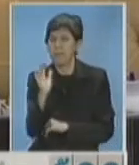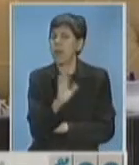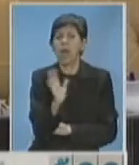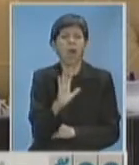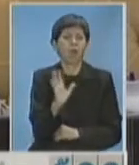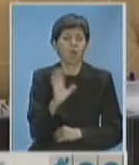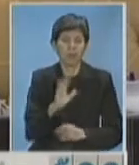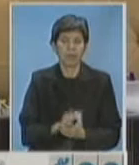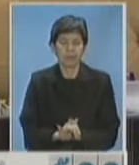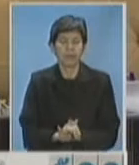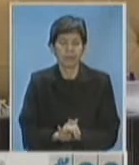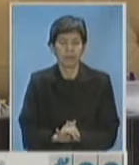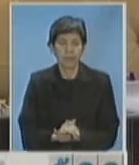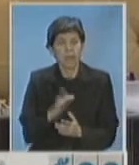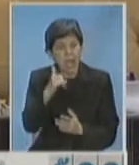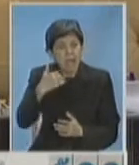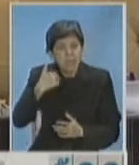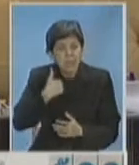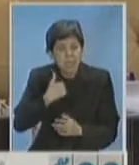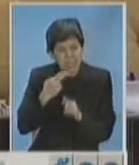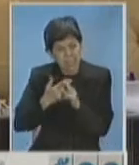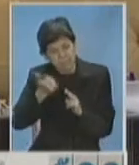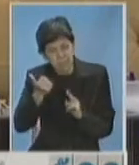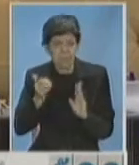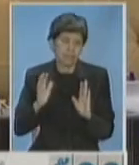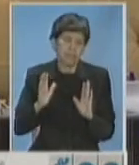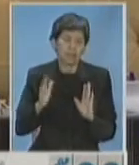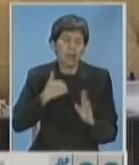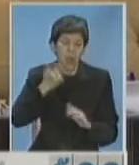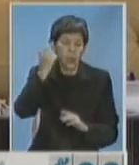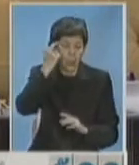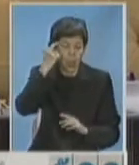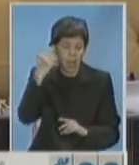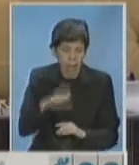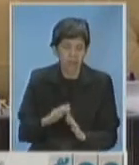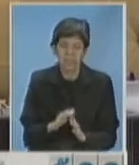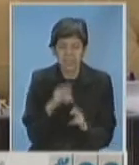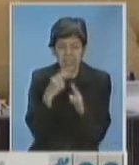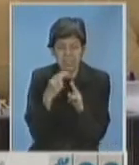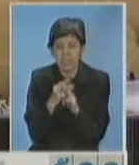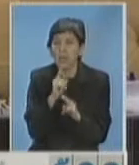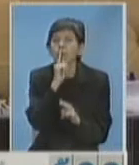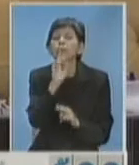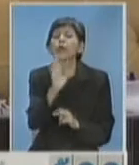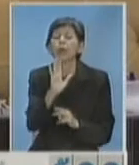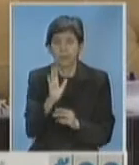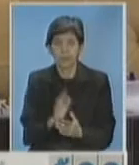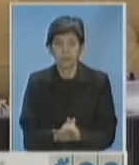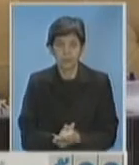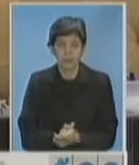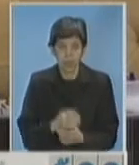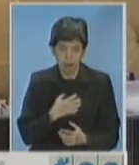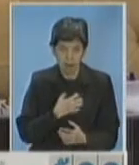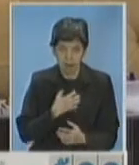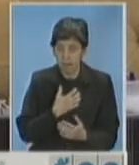ำเป็นนะครับบางทีไม่ต้องเอ่ยเขาก็เข้าใจก็ไม่จำเป็นต้องเอ่ยก็อย่าเอ่ยนะครับ